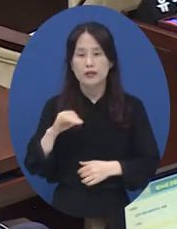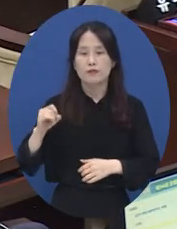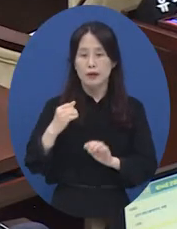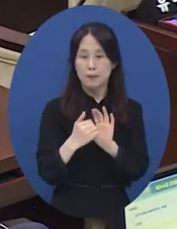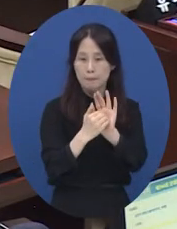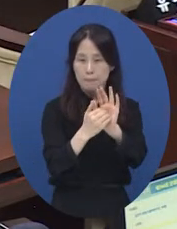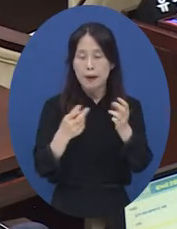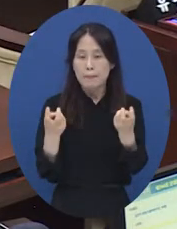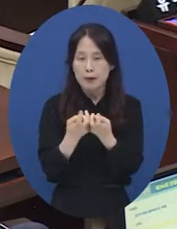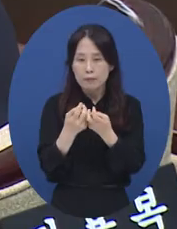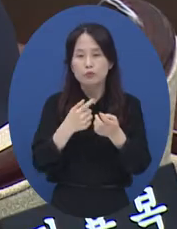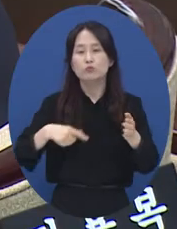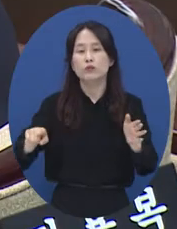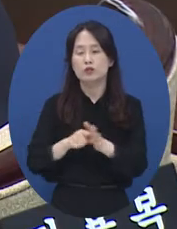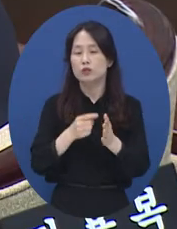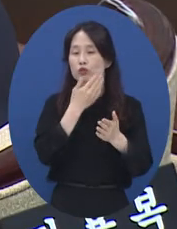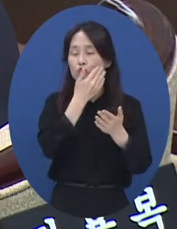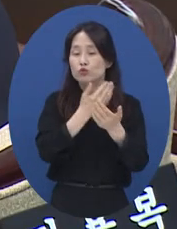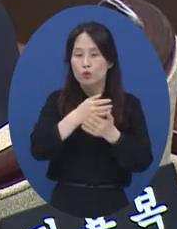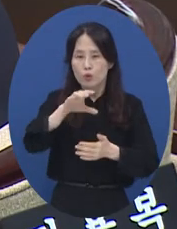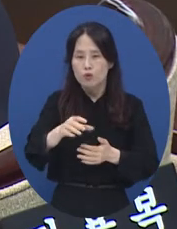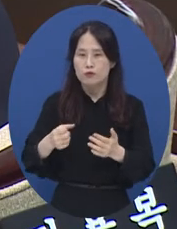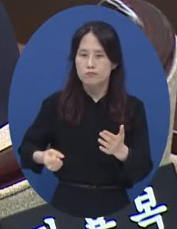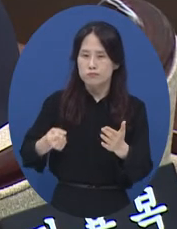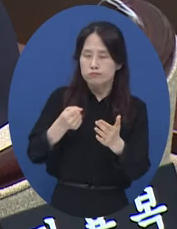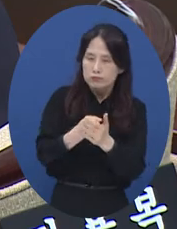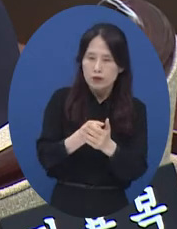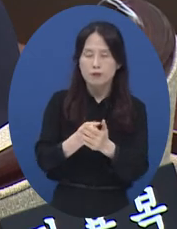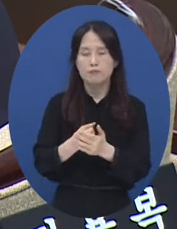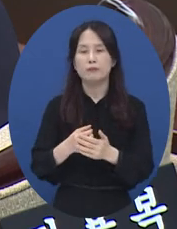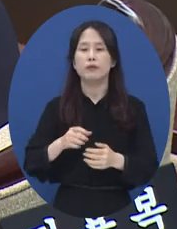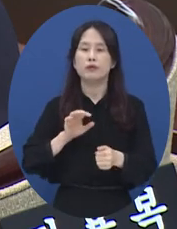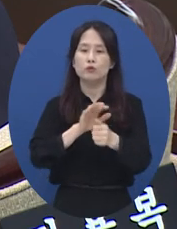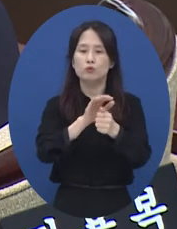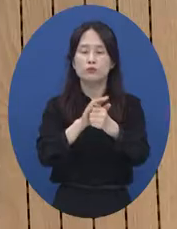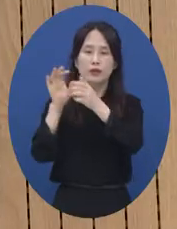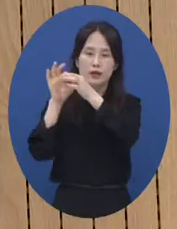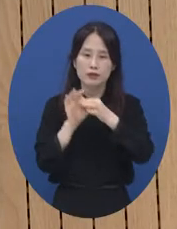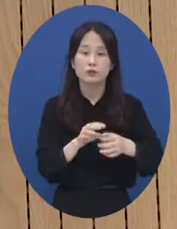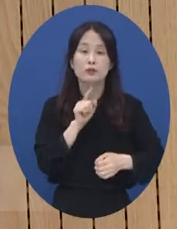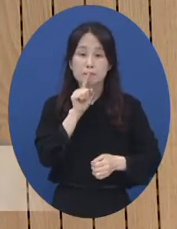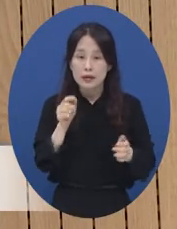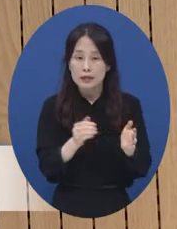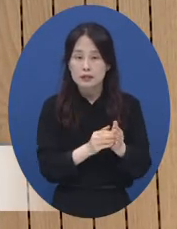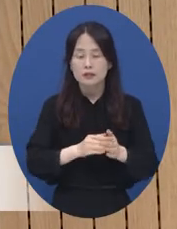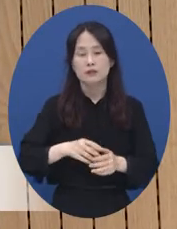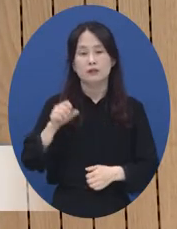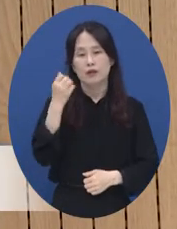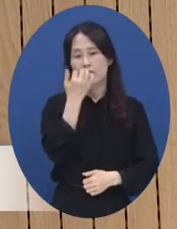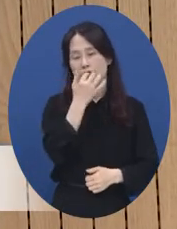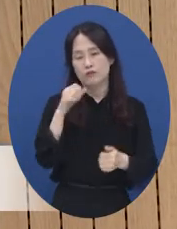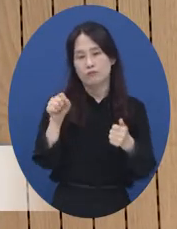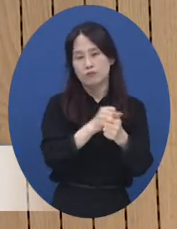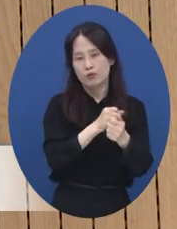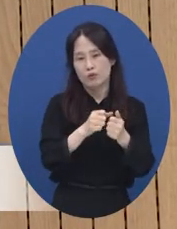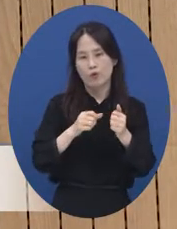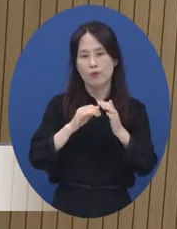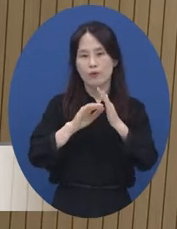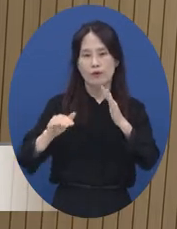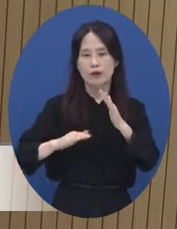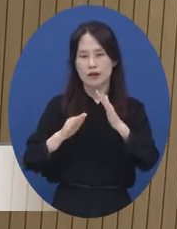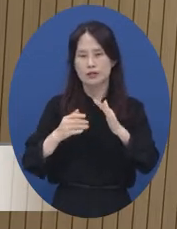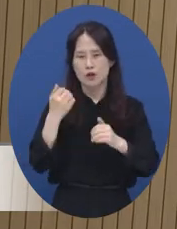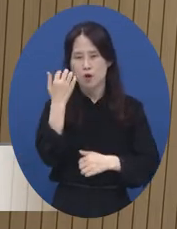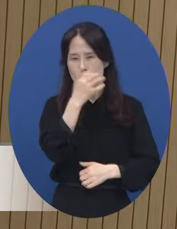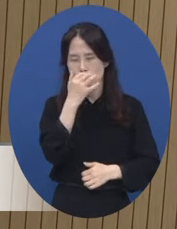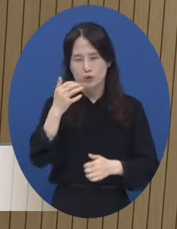추진을 위해 중요 분야의 과감한 지원도 이어가겠다 고 말했습니다 성폭력과 가정폭력 등의 피해자를